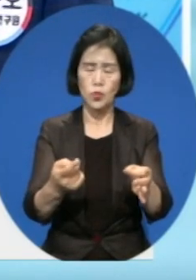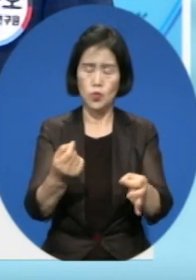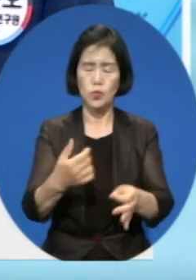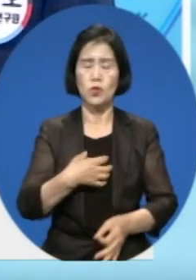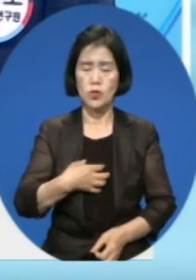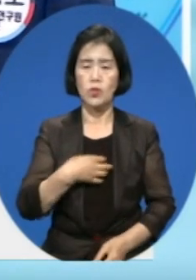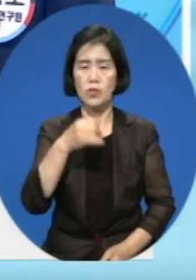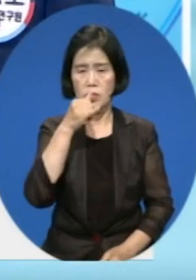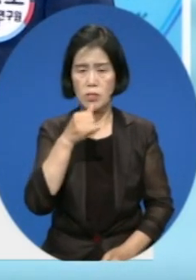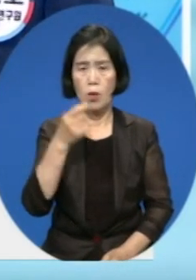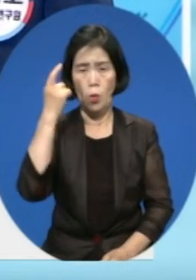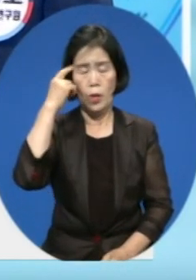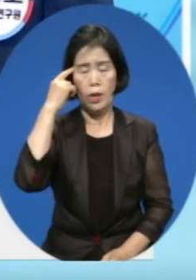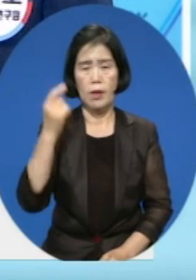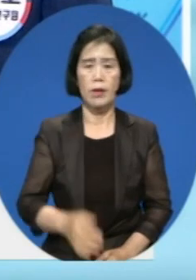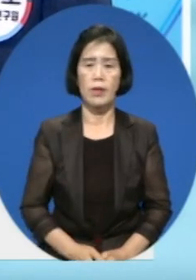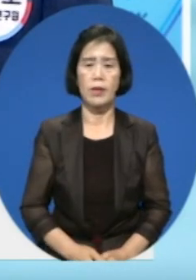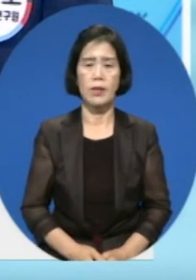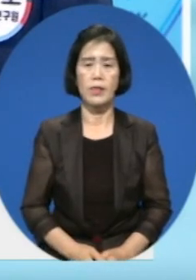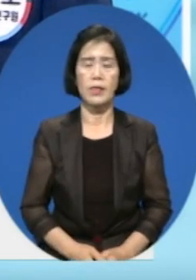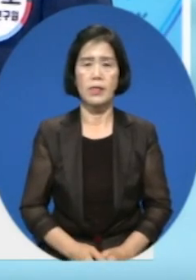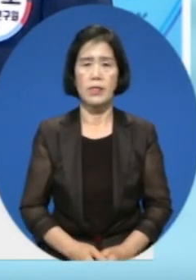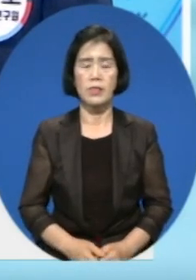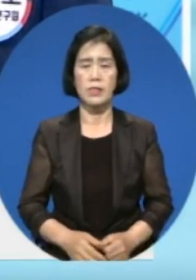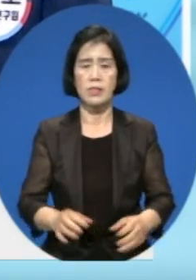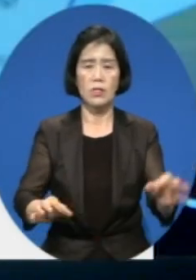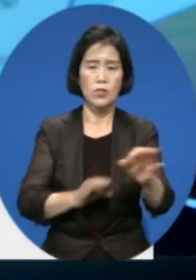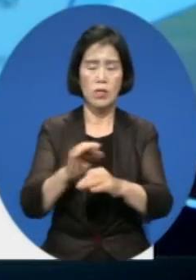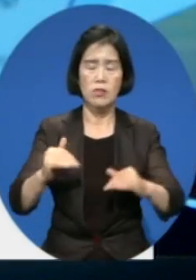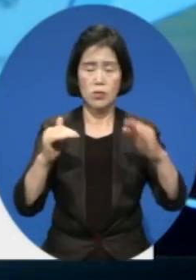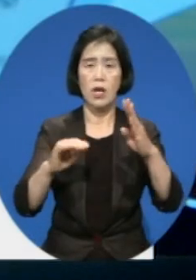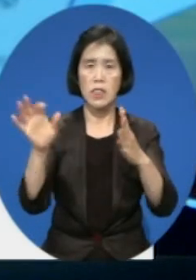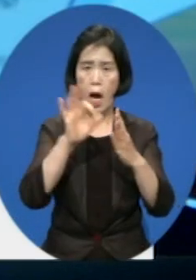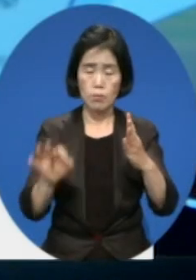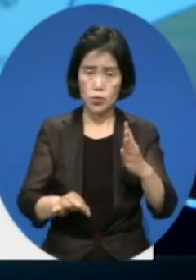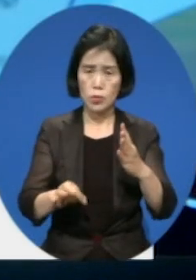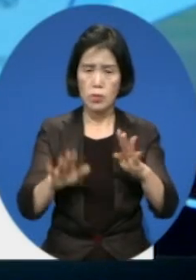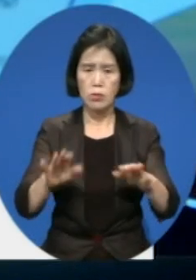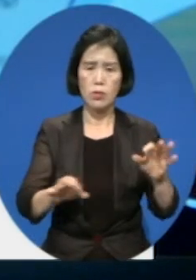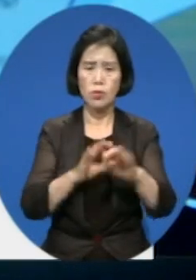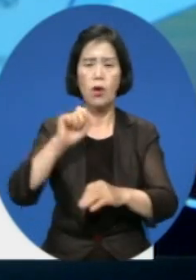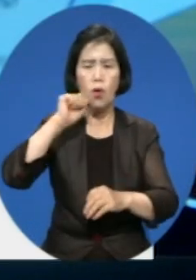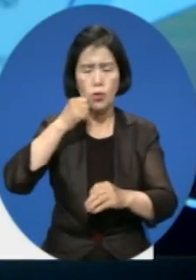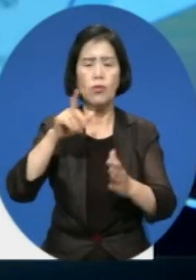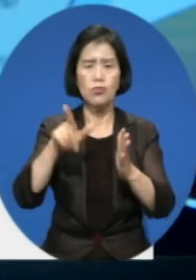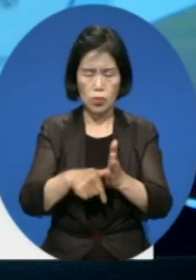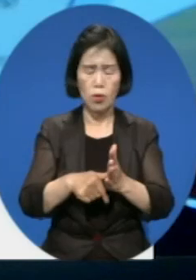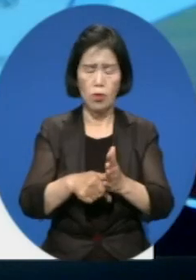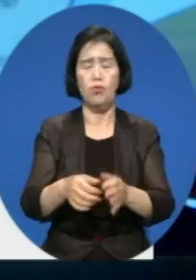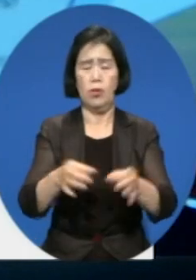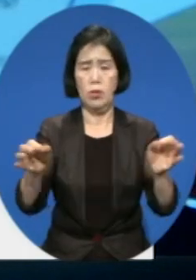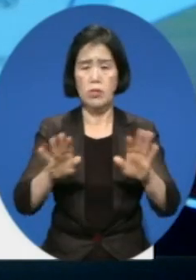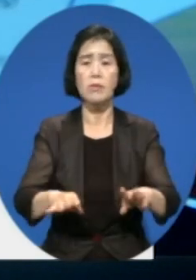부분들이 있습니다. 왜냐하면 지금 우리가 4% 지금 경제성장을 얘기하는데 이거 경제가 어려울 때 주는 거 아닙니까?